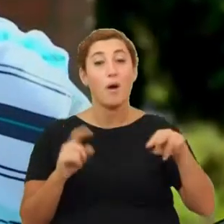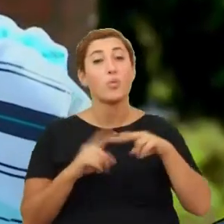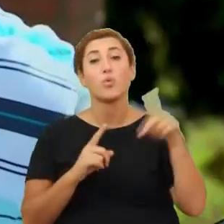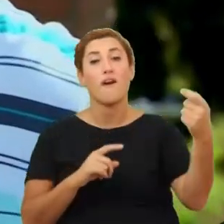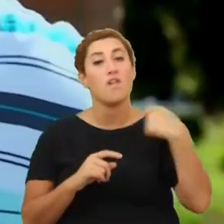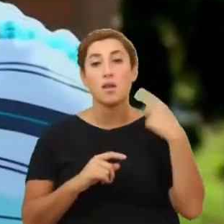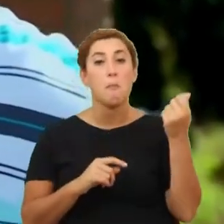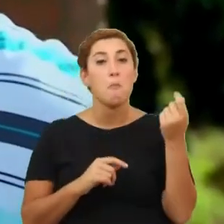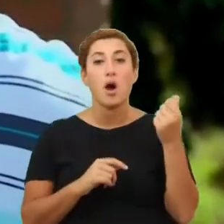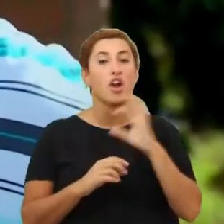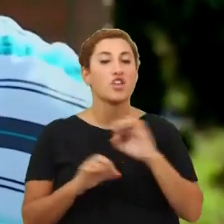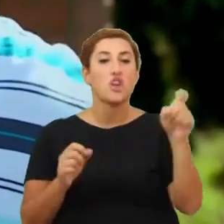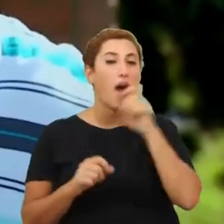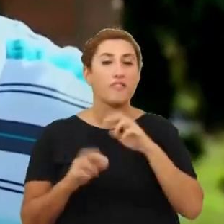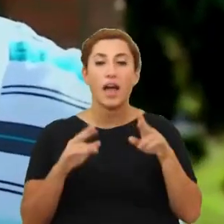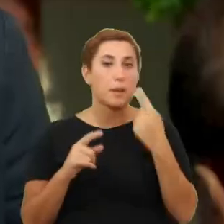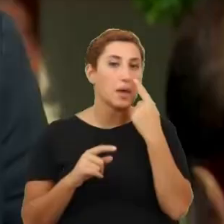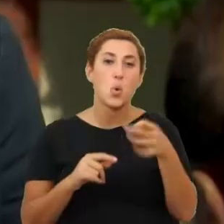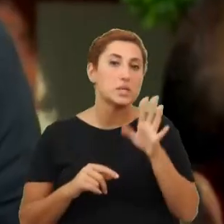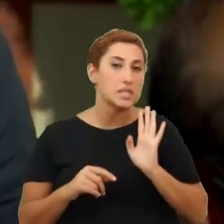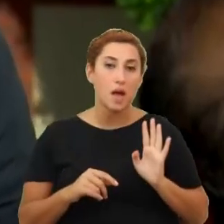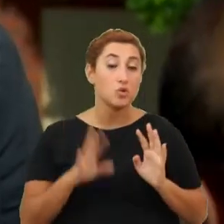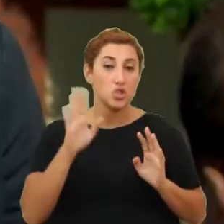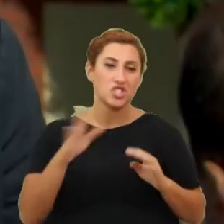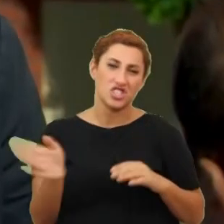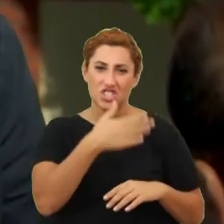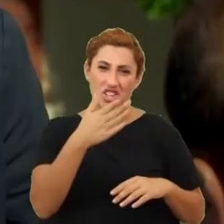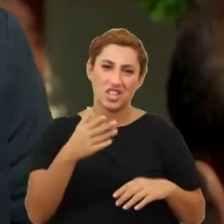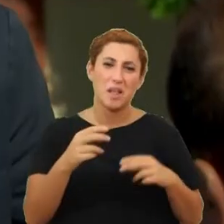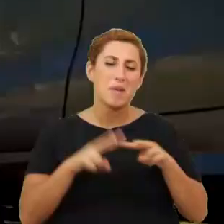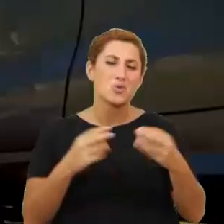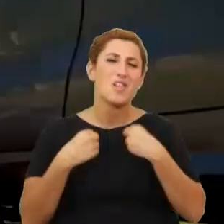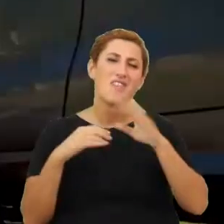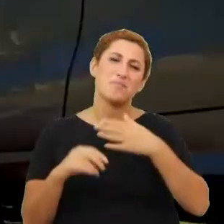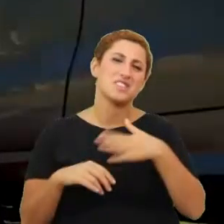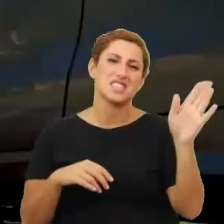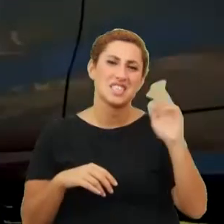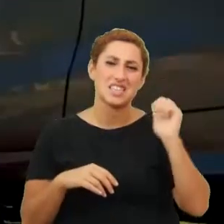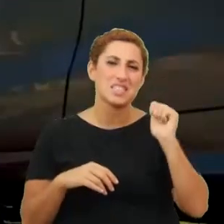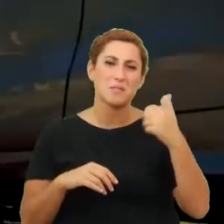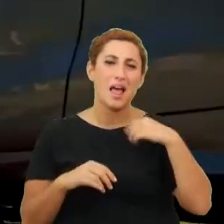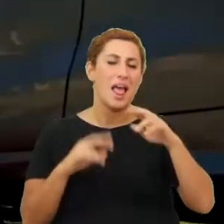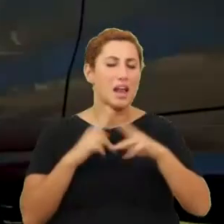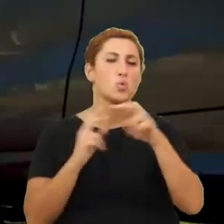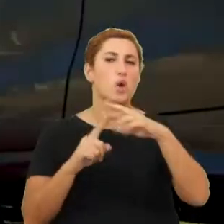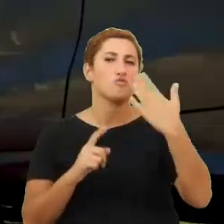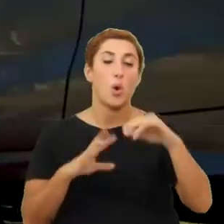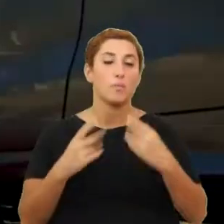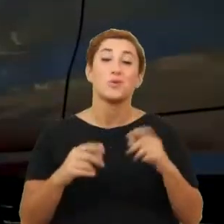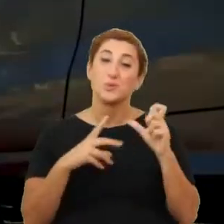Nurhan verdiği paralar hiç hata gibi gözükmüyor. Şişt. Çekil git buradan, meşgul etme beni. Her an beni çağırabilir Nurhan Bey.